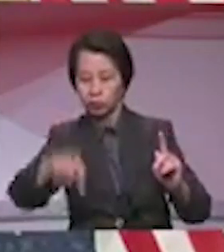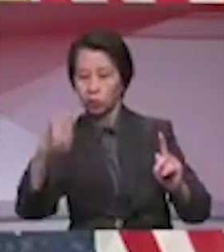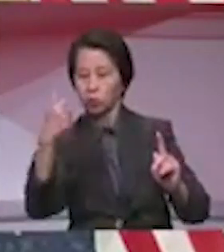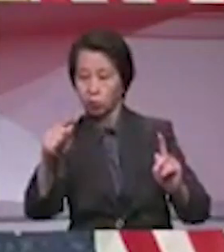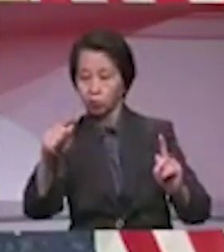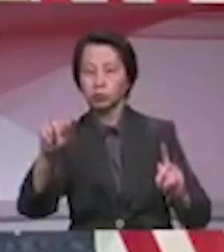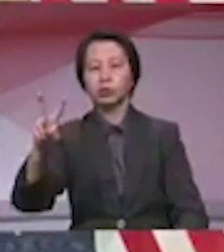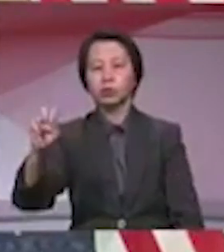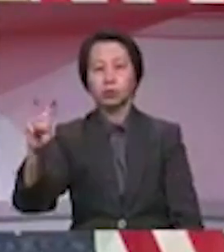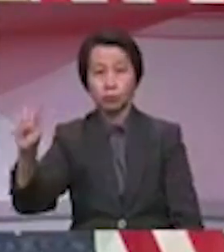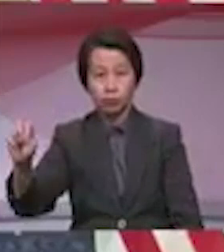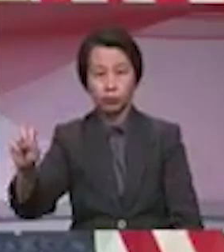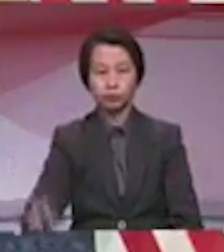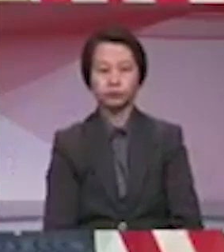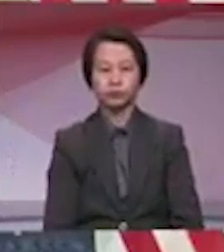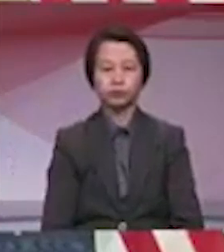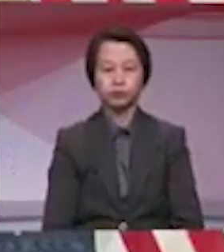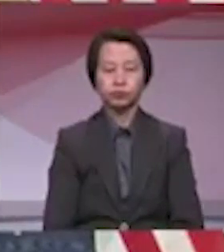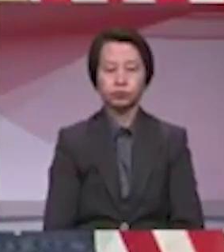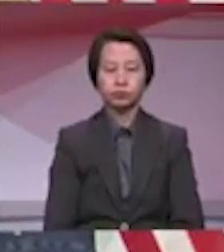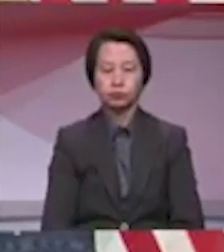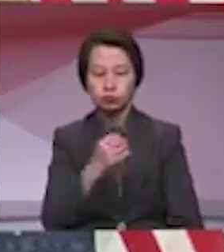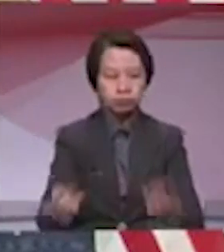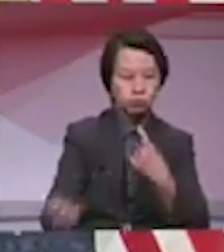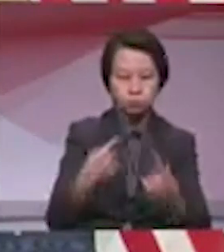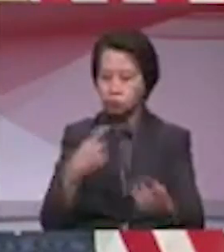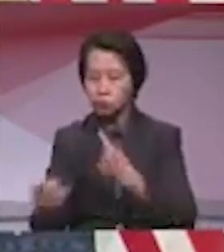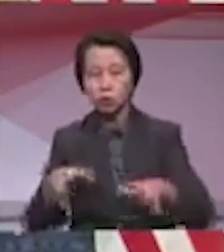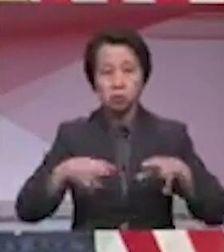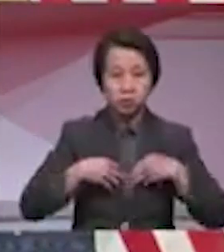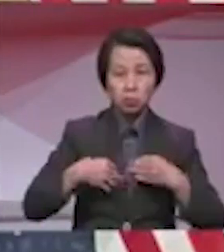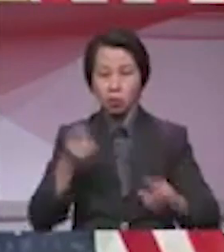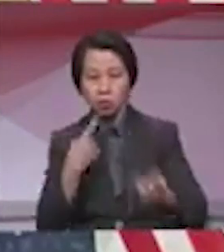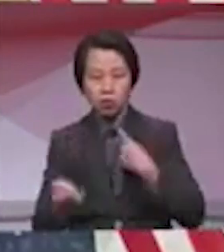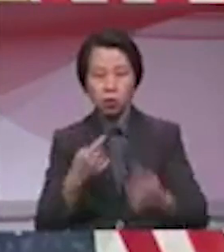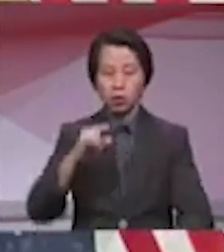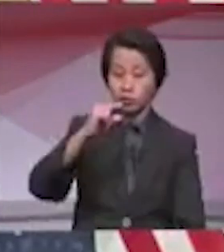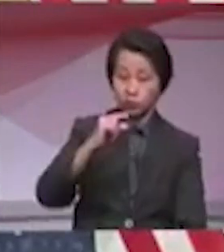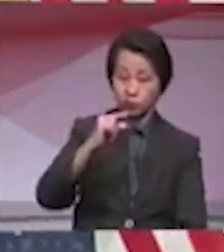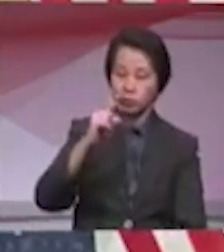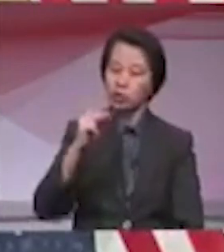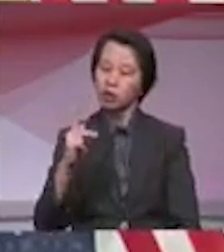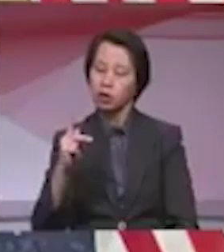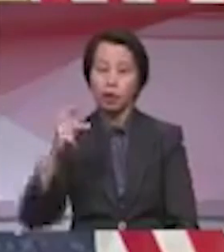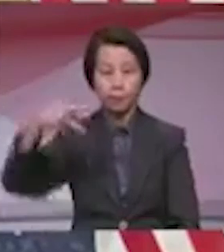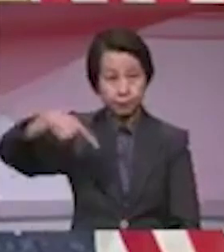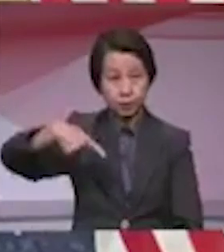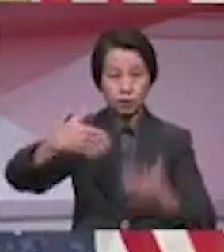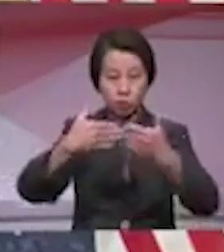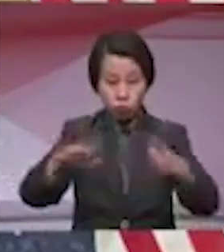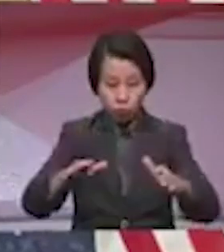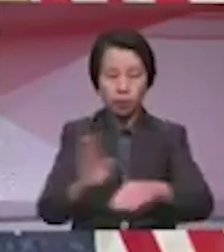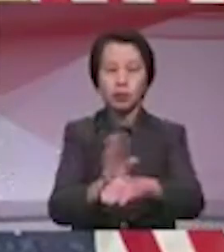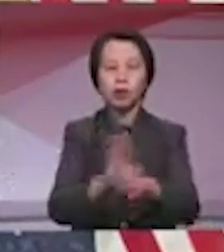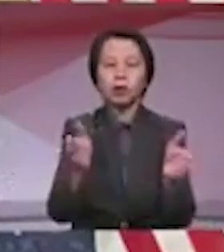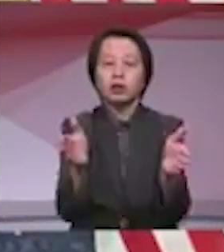2020. Mengambil kira maklum balas yang diterima, GKP akan dibuka pada peniaga